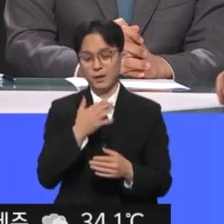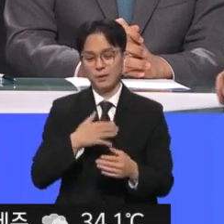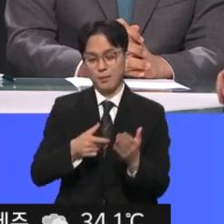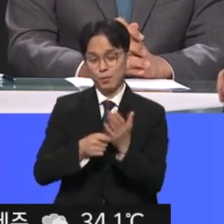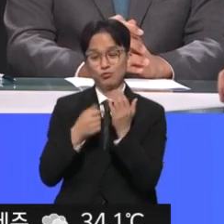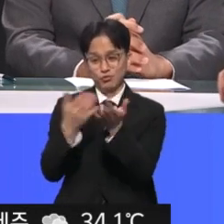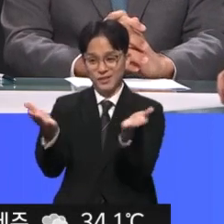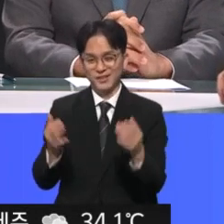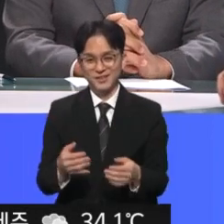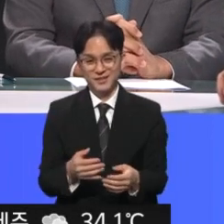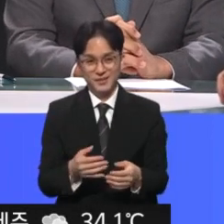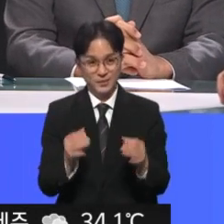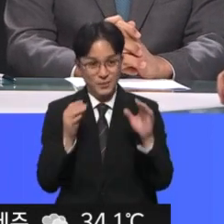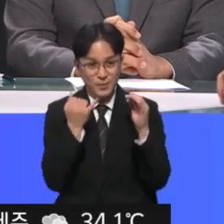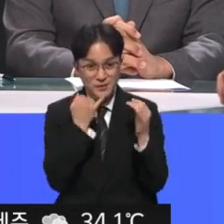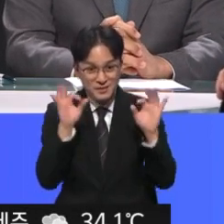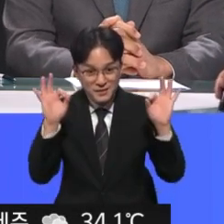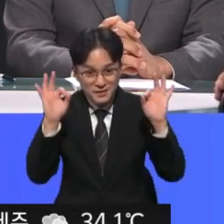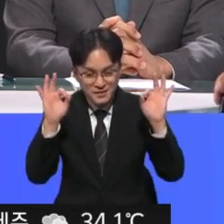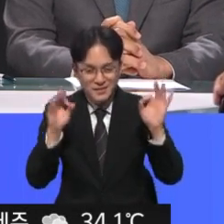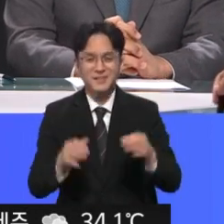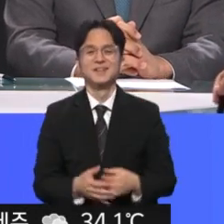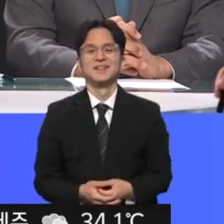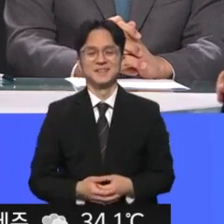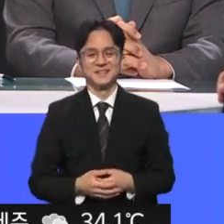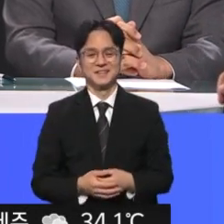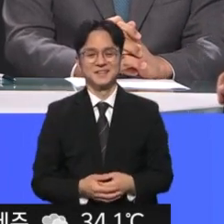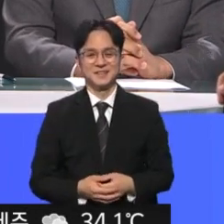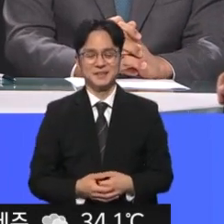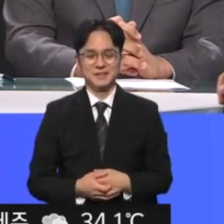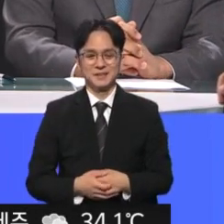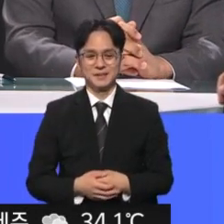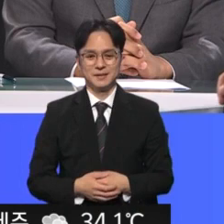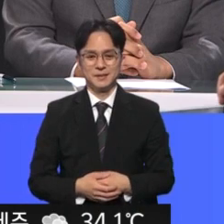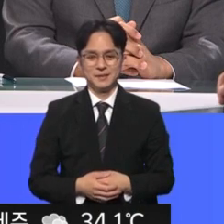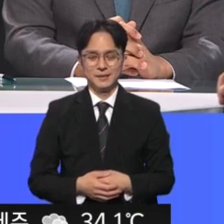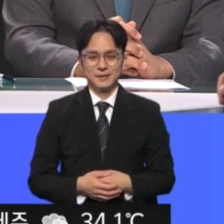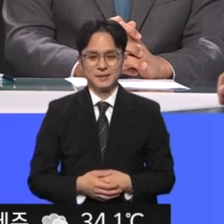네. 네. 뭐 뜻대로 되지 않는 세상 예. 만들어드리겠습니다.